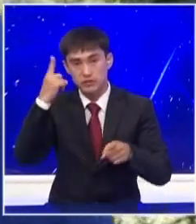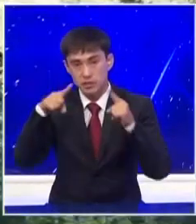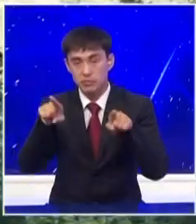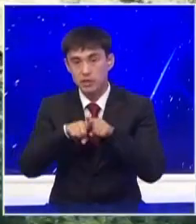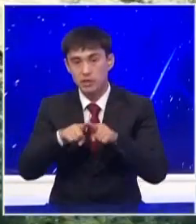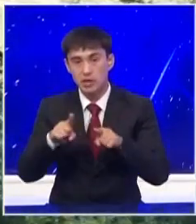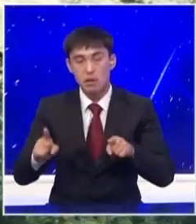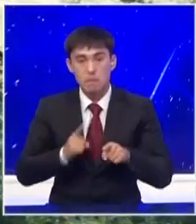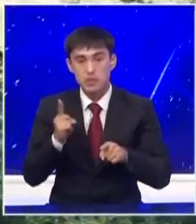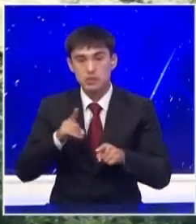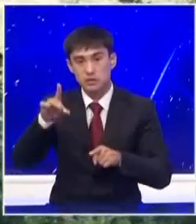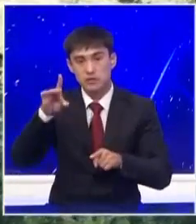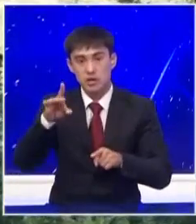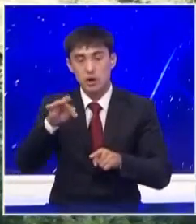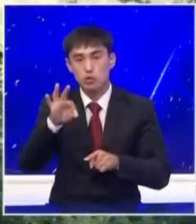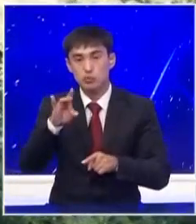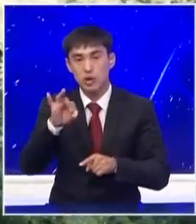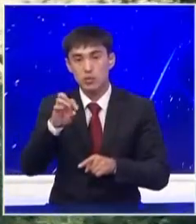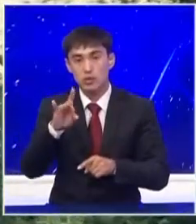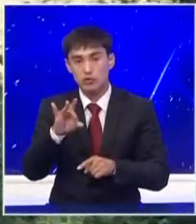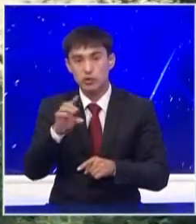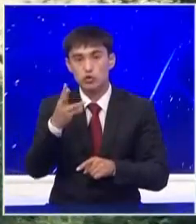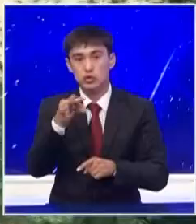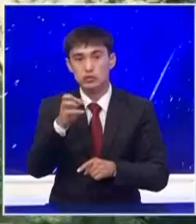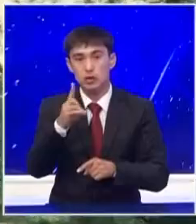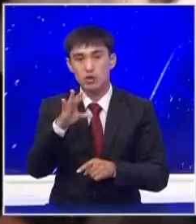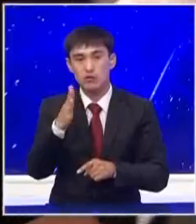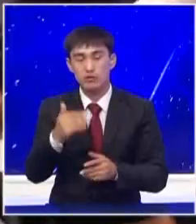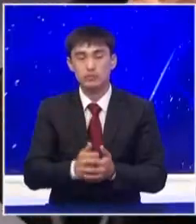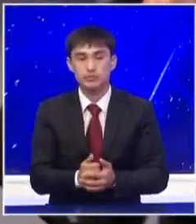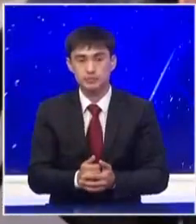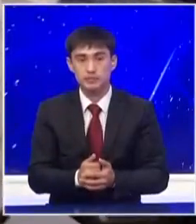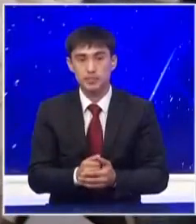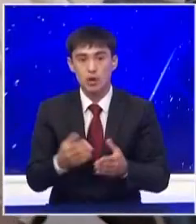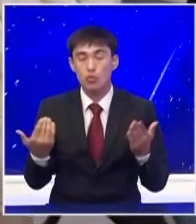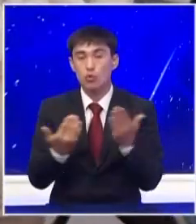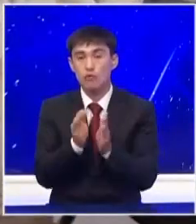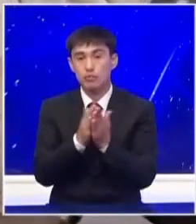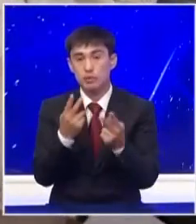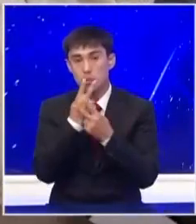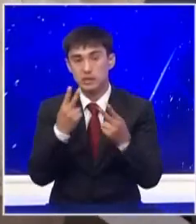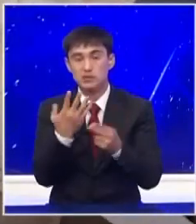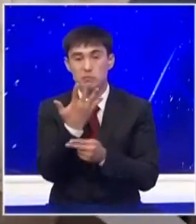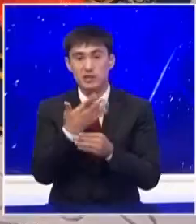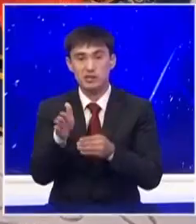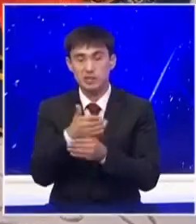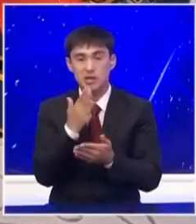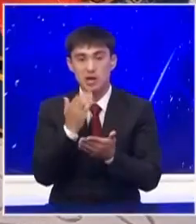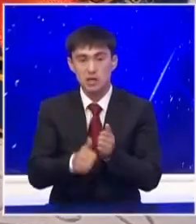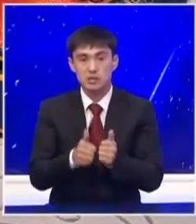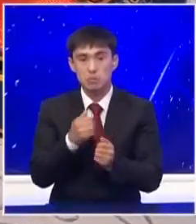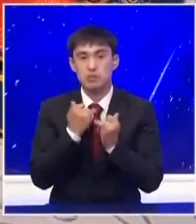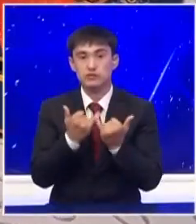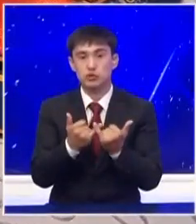таких маститых авторов, как Оспанхан Аубакиров и Шона Смаханула. Новый сборник представлен в 5 разделах, каждый из которых